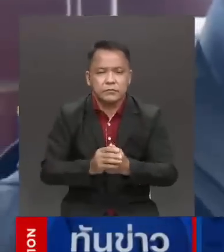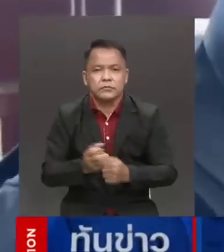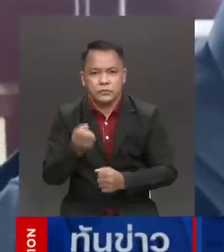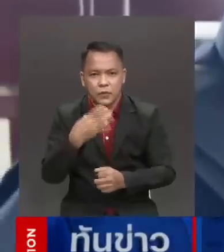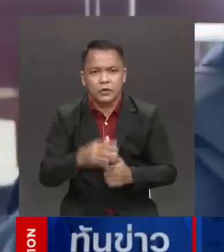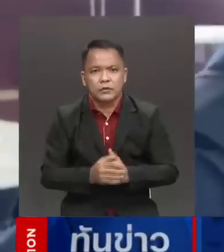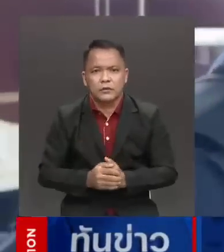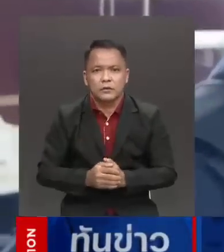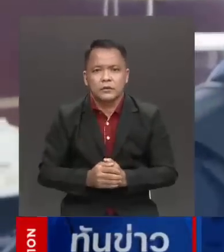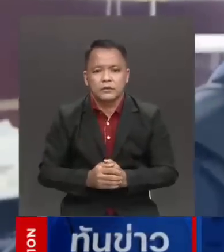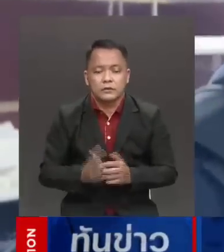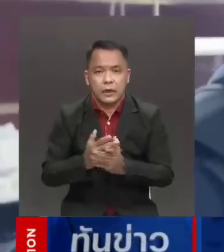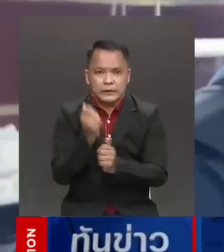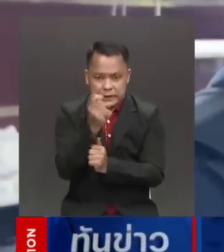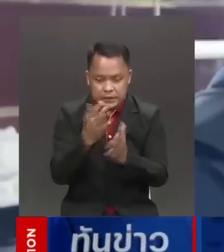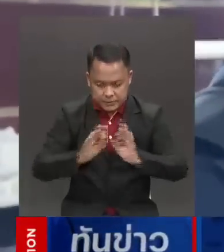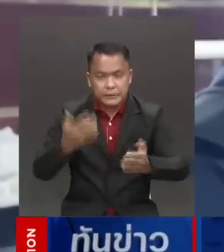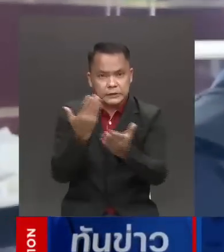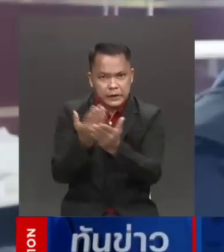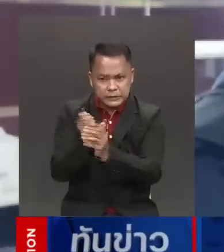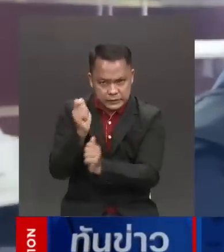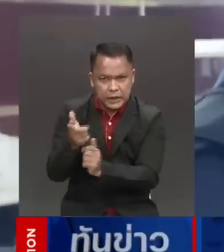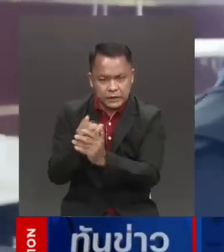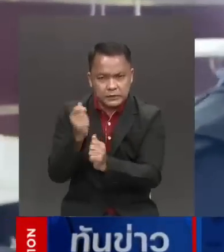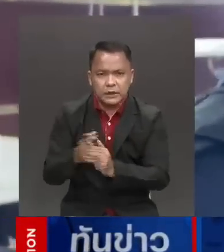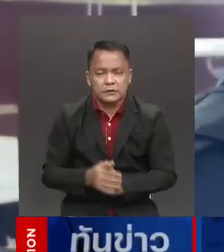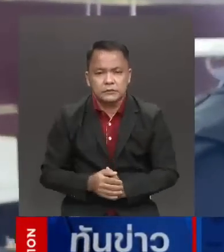แล้วว่าพวกเราเขาไม่จ่ายตังค์ไม่หัวเรื่อง